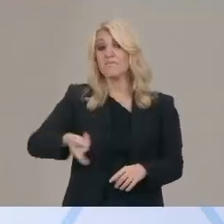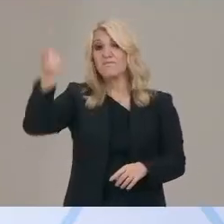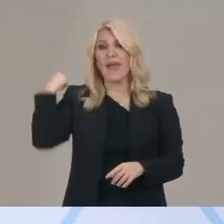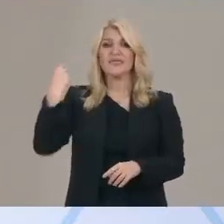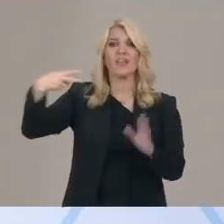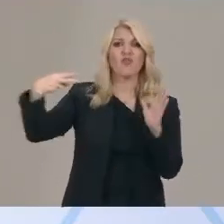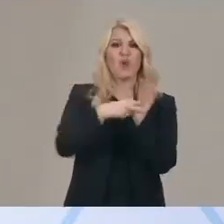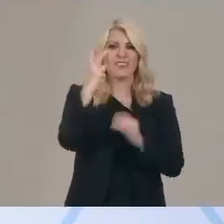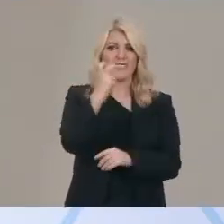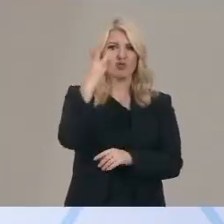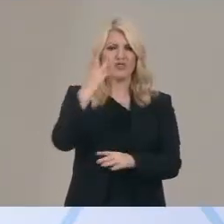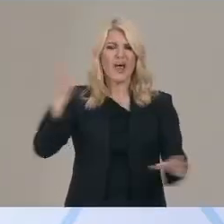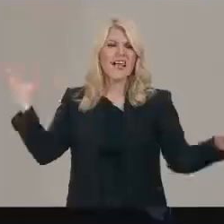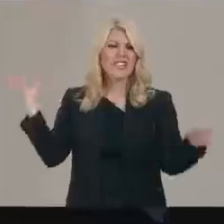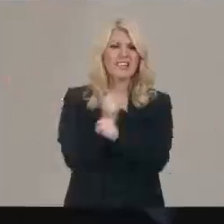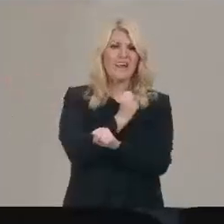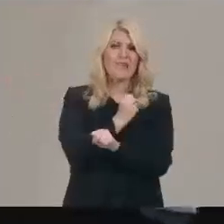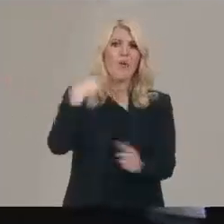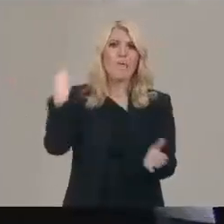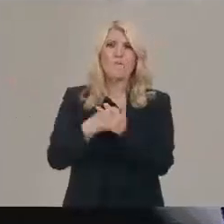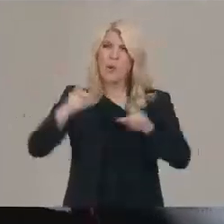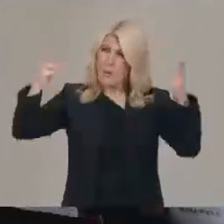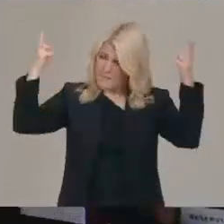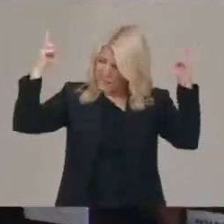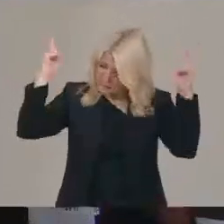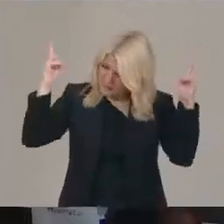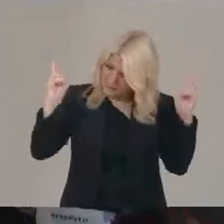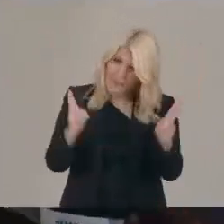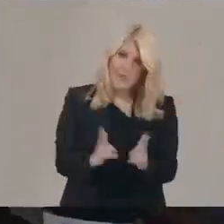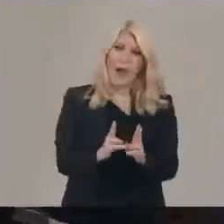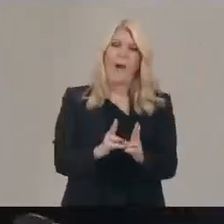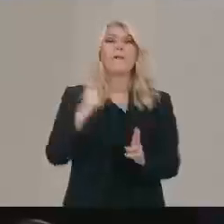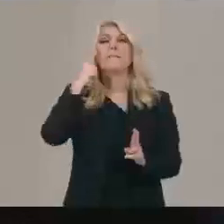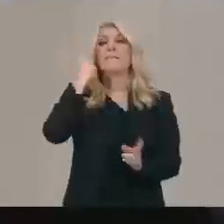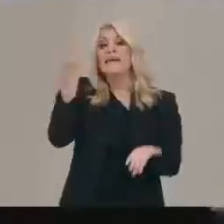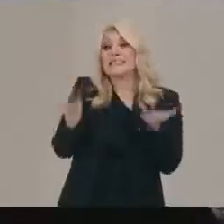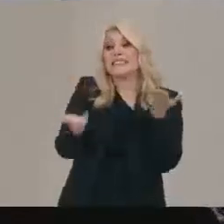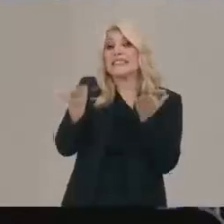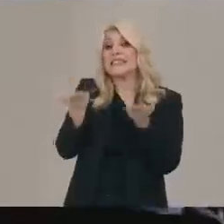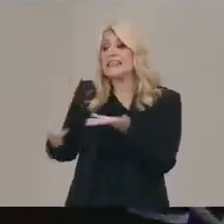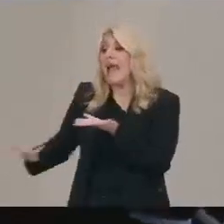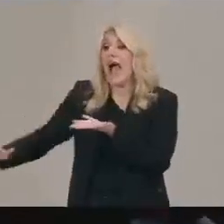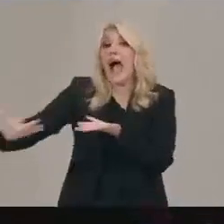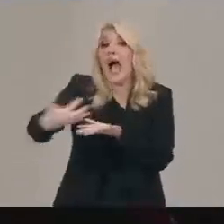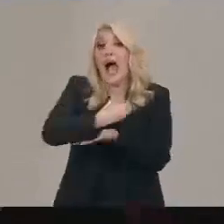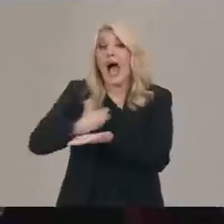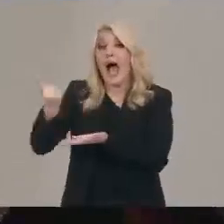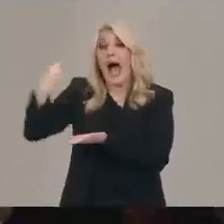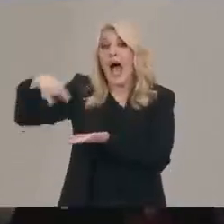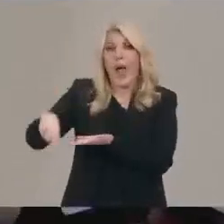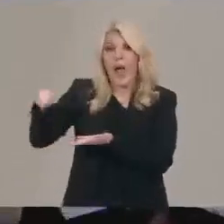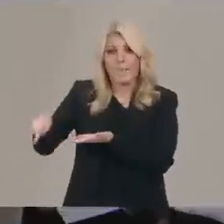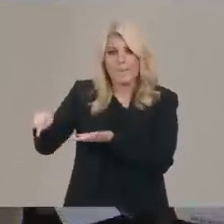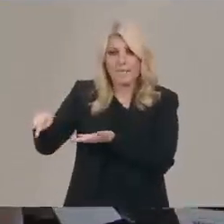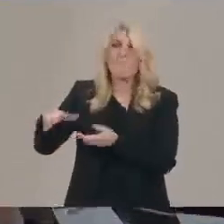μεγαλύτερη μείωση φόρων ως ποσοστό του ΑΕΠ σε ολόκληρη την Ευρωπαϊκή